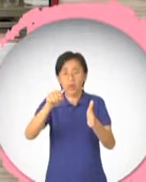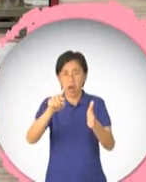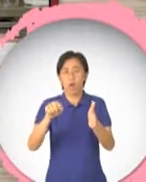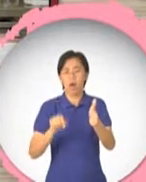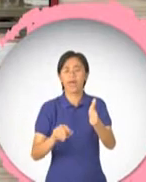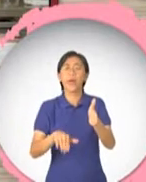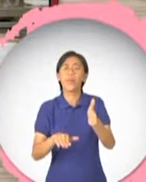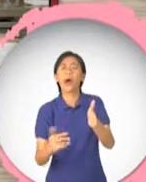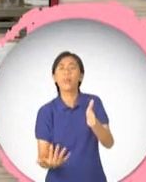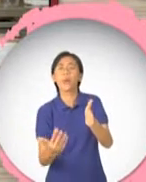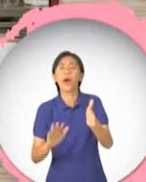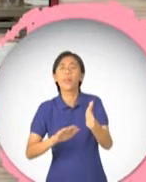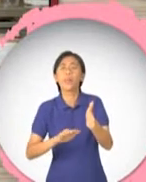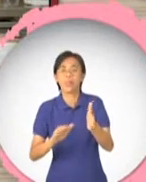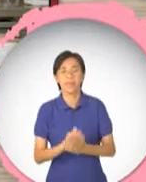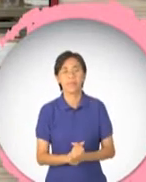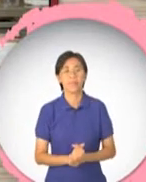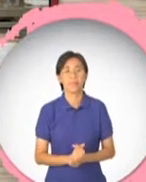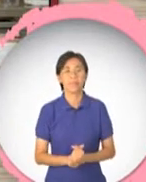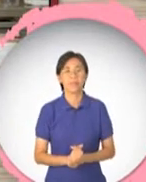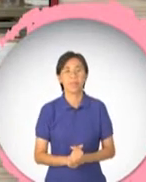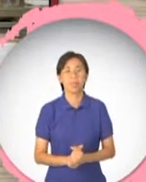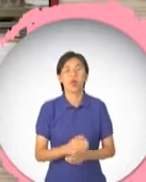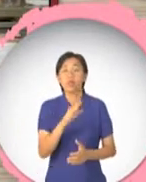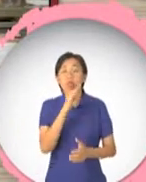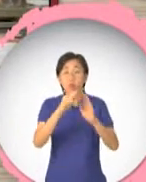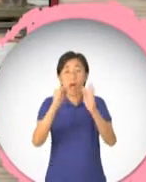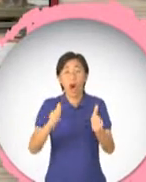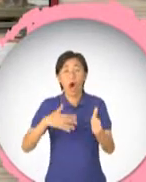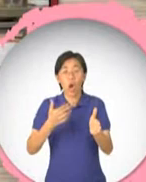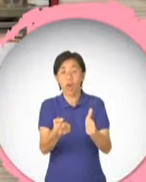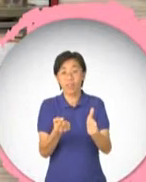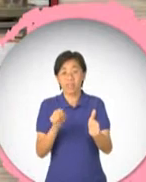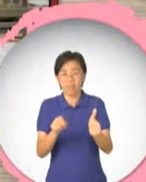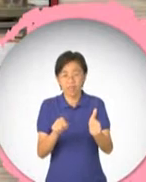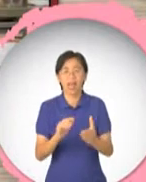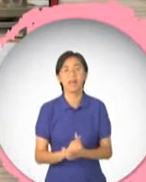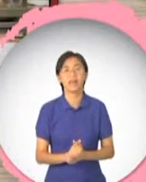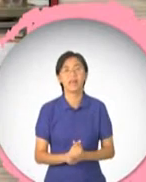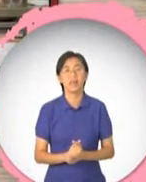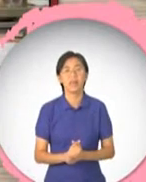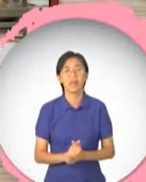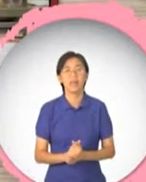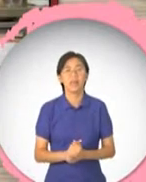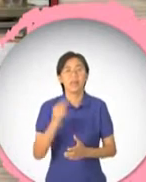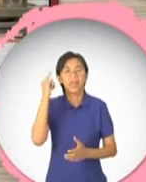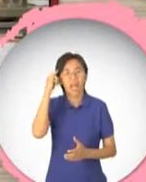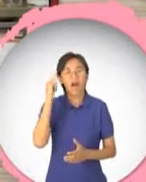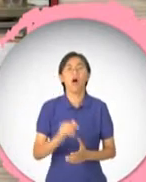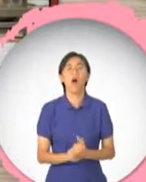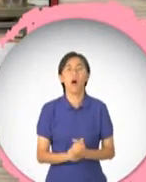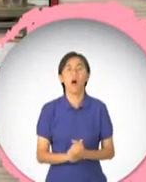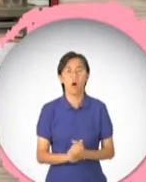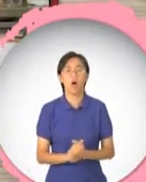แต่ว่านิดนึงถ้าเกิดเราเอาไปอบเนี่ยเราทาเนยอย่างเดียวนะคะไม่ต้อง ข้าวแป้งนะคะใช่ไหม